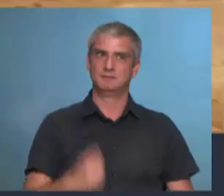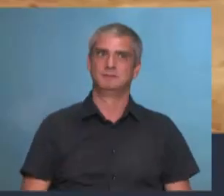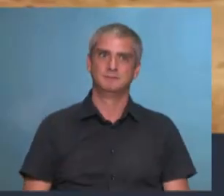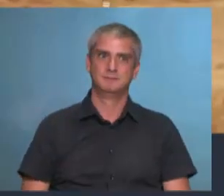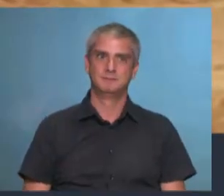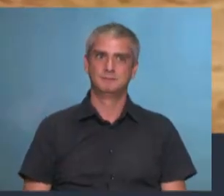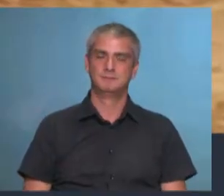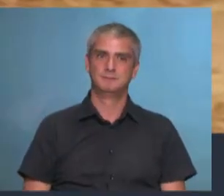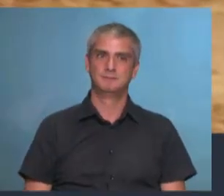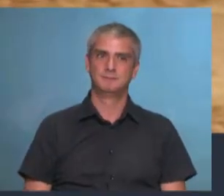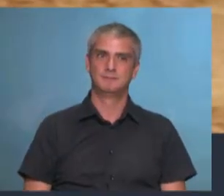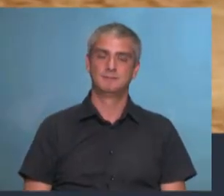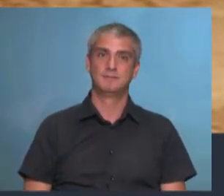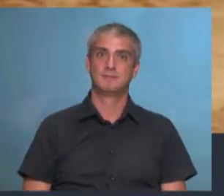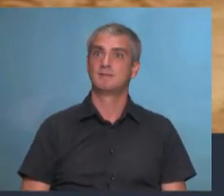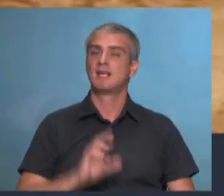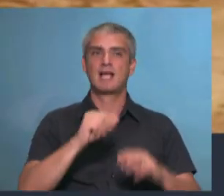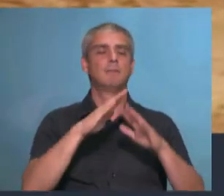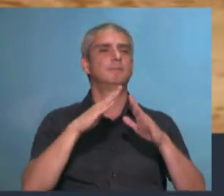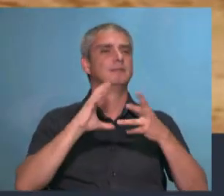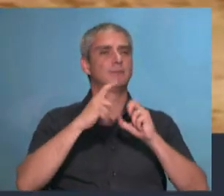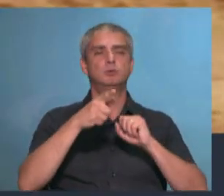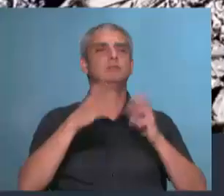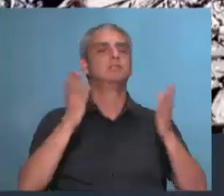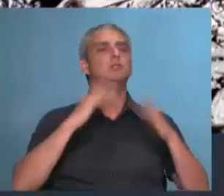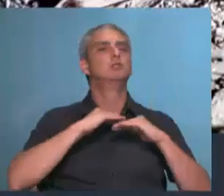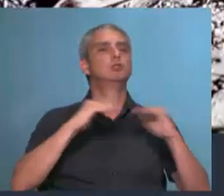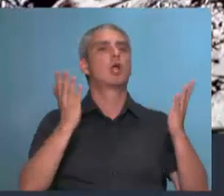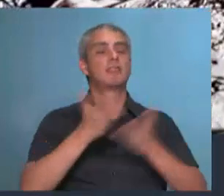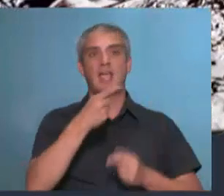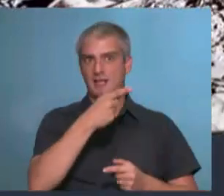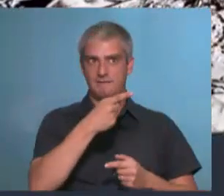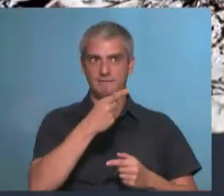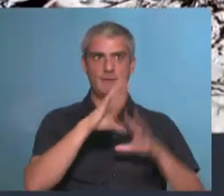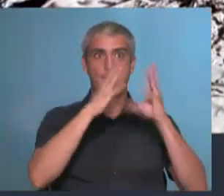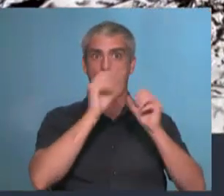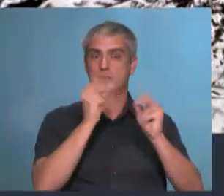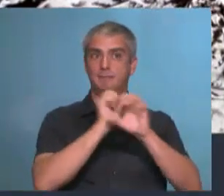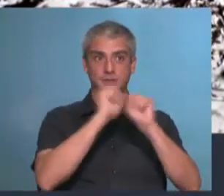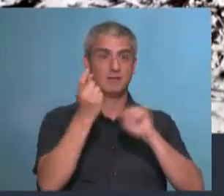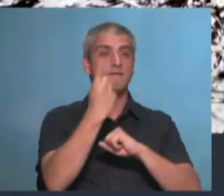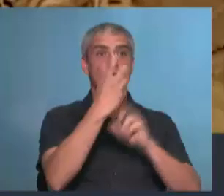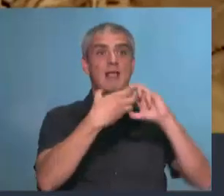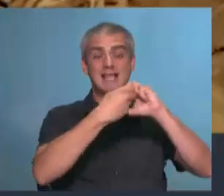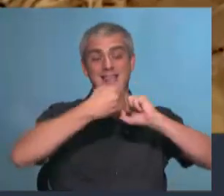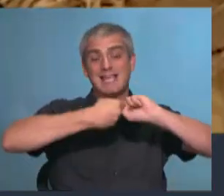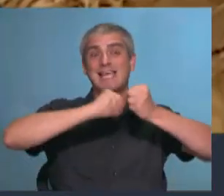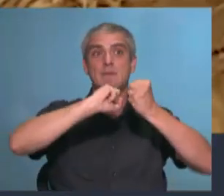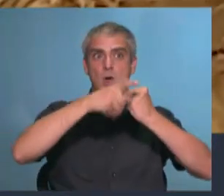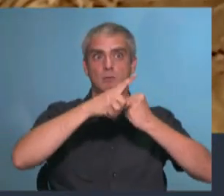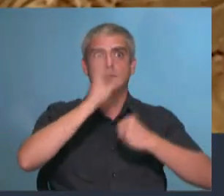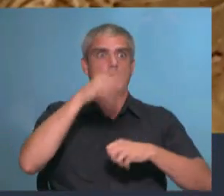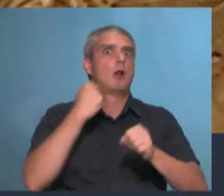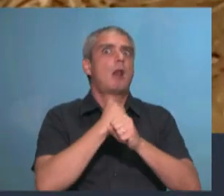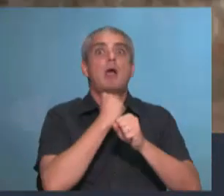גם בשדות נגב נחת בלון ממולכד בשעות הערב, ואחד נוסף שאליו חובר רימון רסס ויכול היה